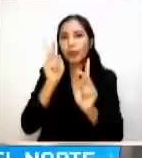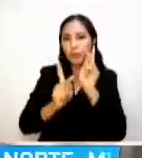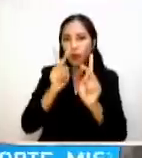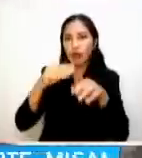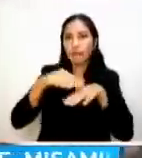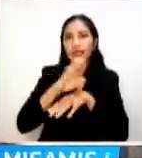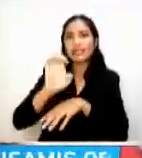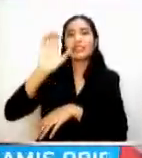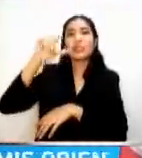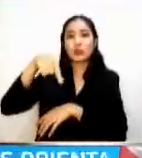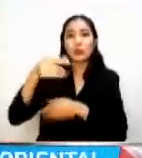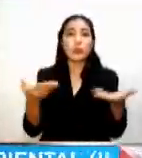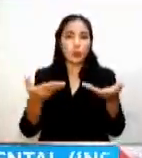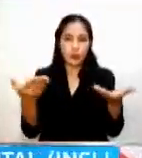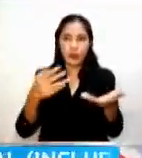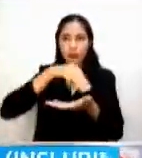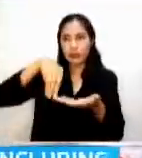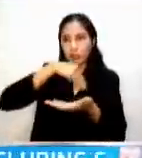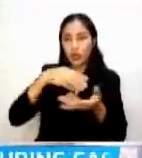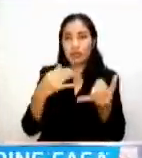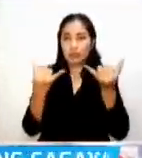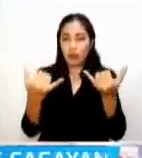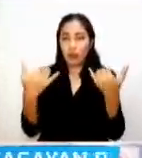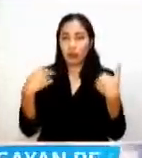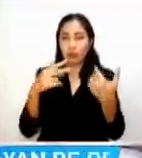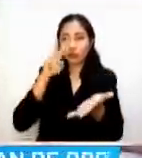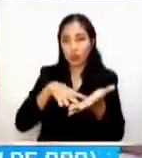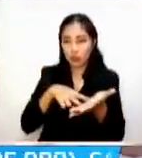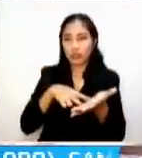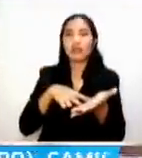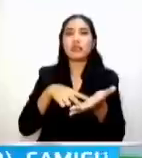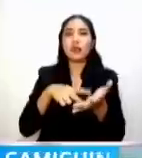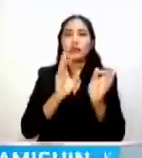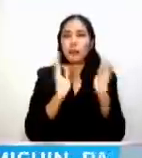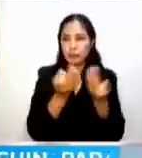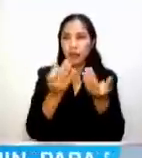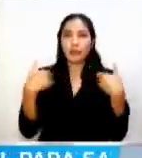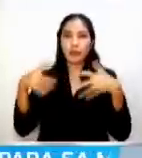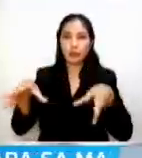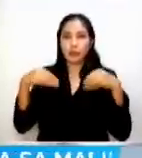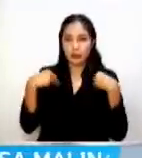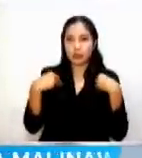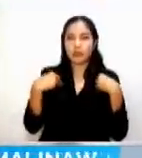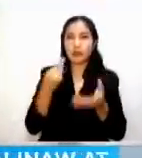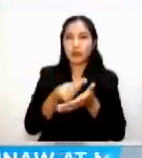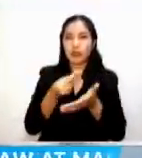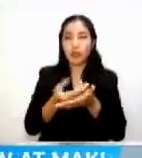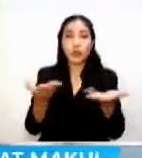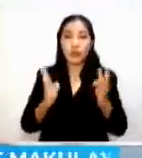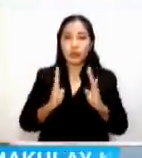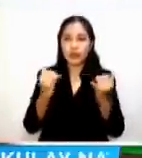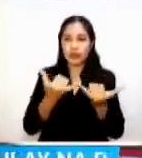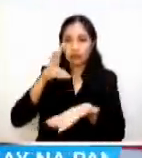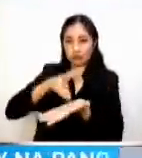araw, 2,030 pamilya ang mga makatatanggap ng cash aid dito sa Barangay Bagong Bato, Itaas. Nagsagawa ng inspeksyon